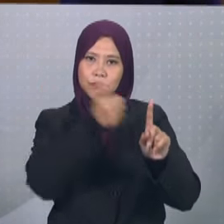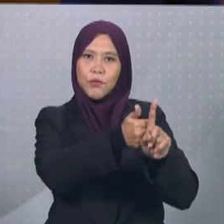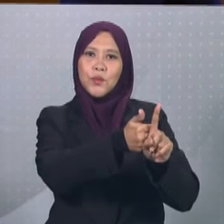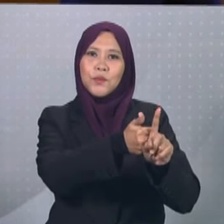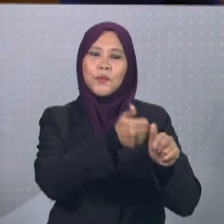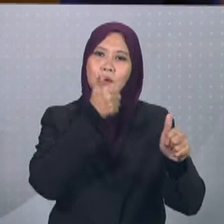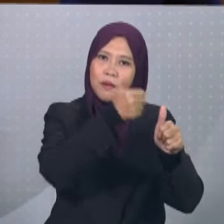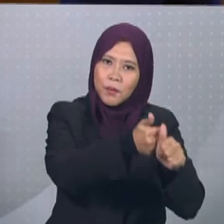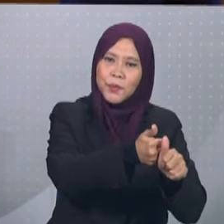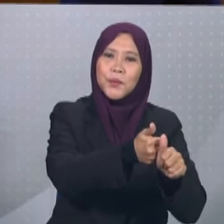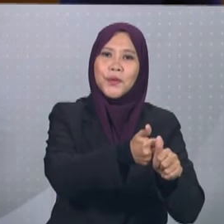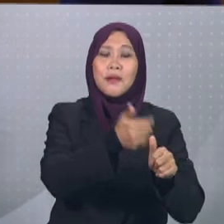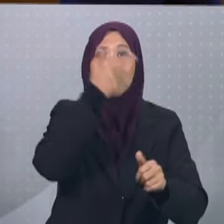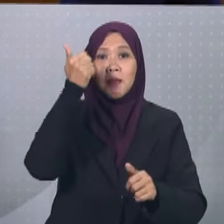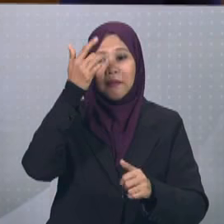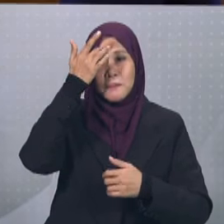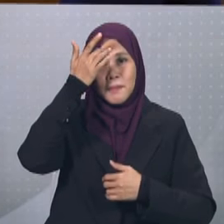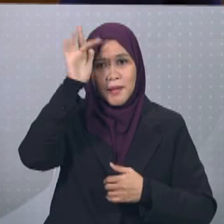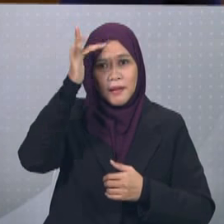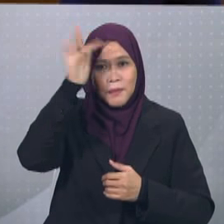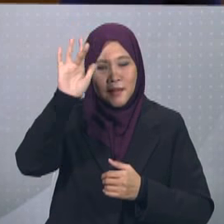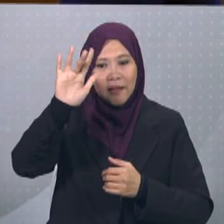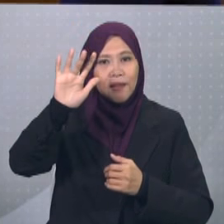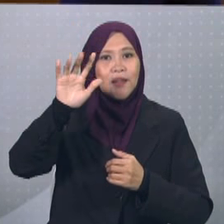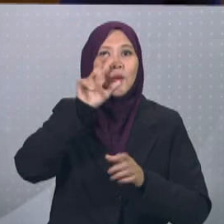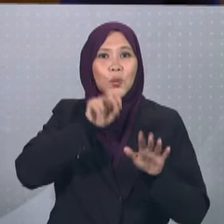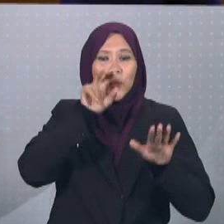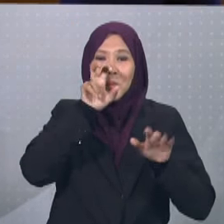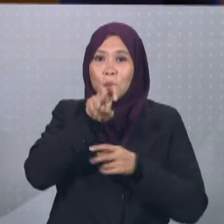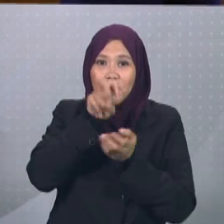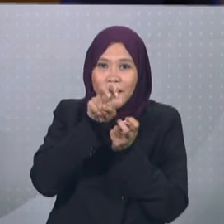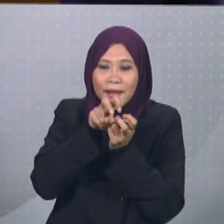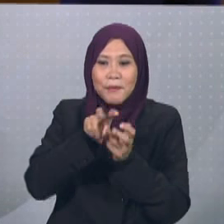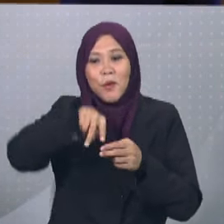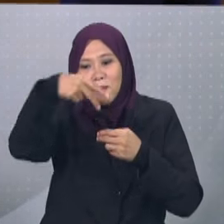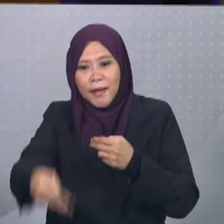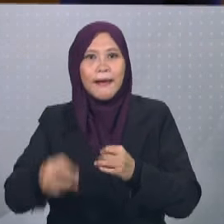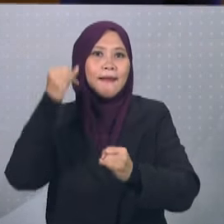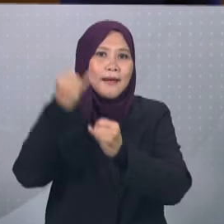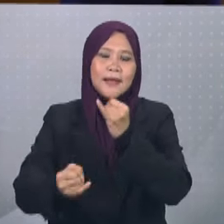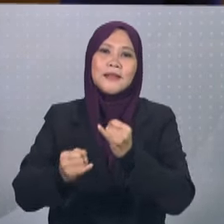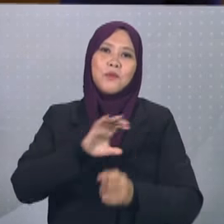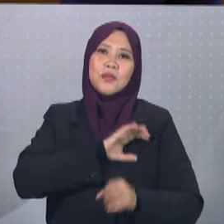berkuasa kerana sepandai-pandai tupai melompat, akhirnya pasti tertangkap juga.